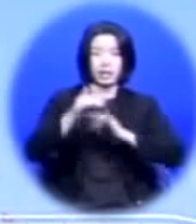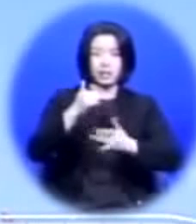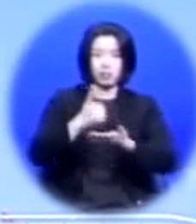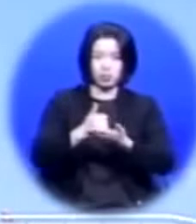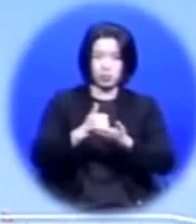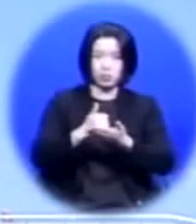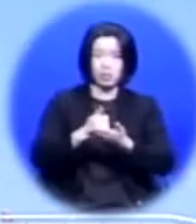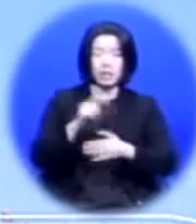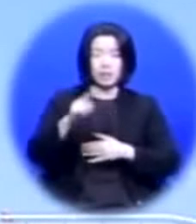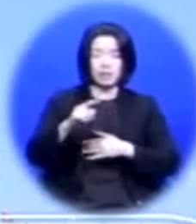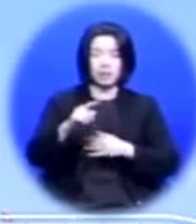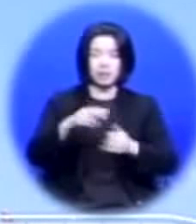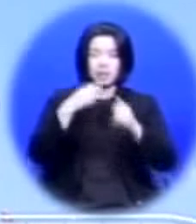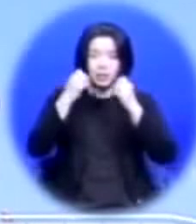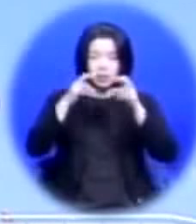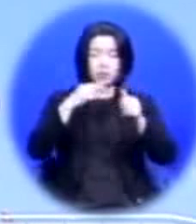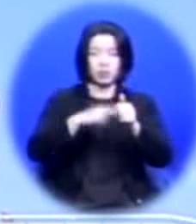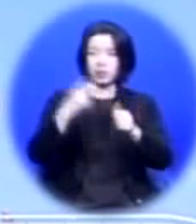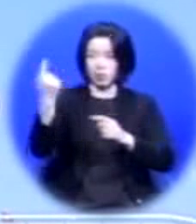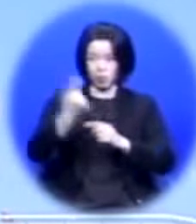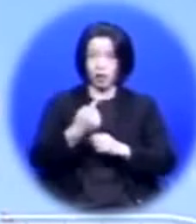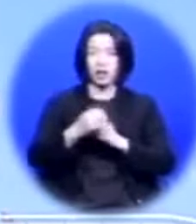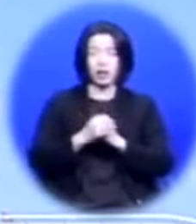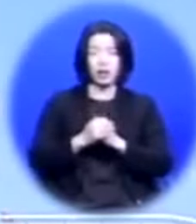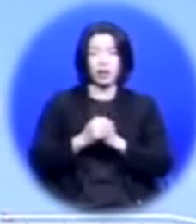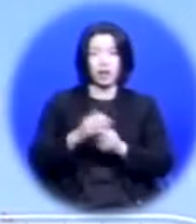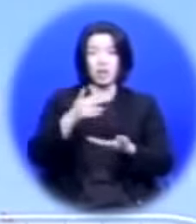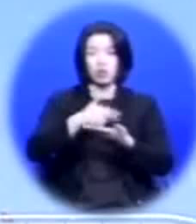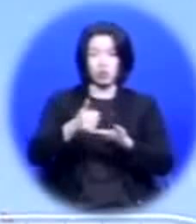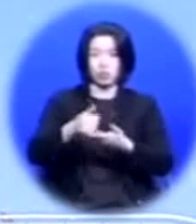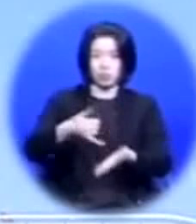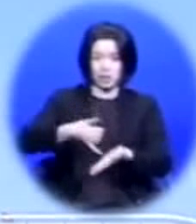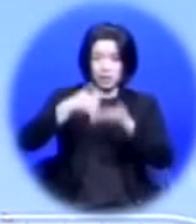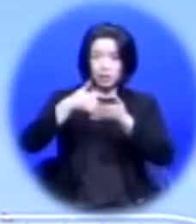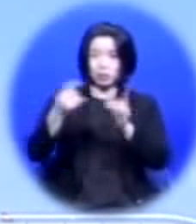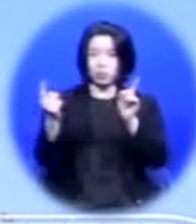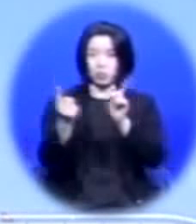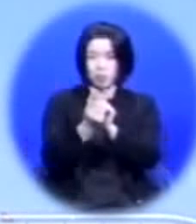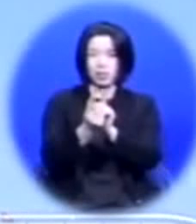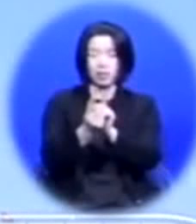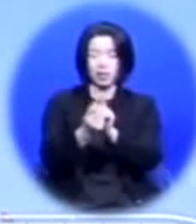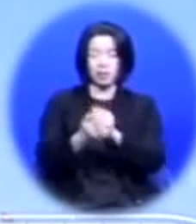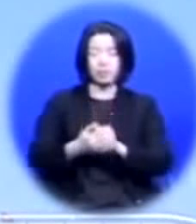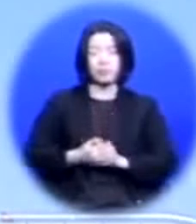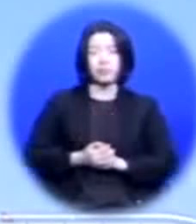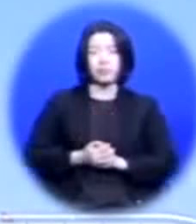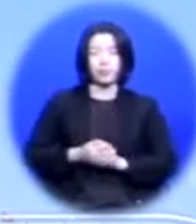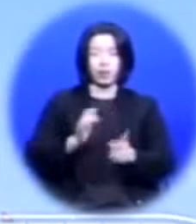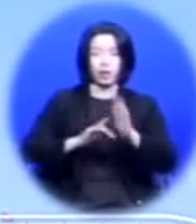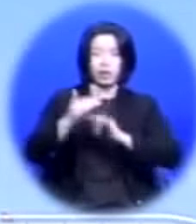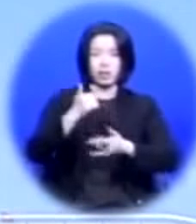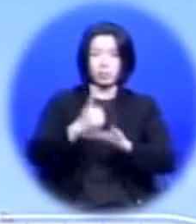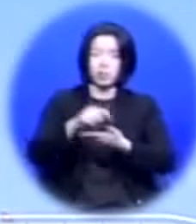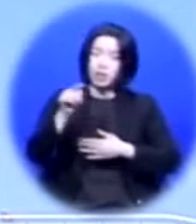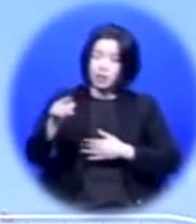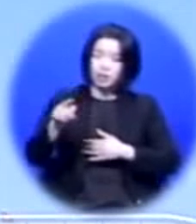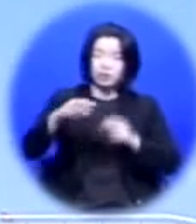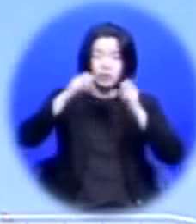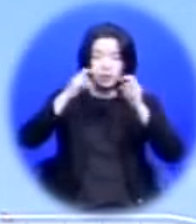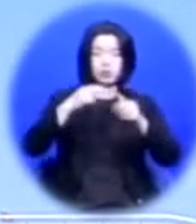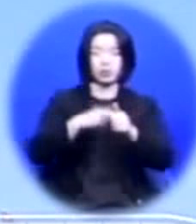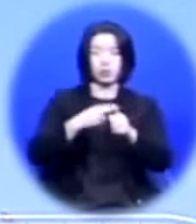그 선교사님에게 찾아오셨어요 주님을 인격적으로 만났습니다 예수님께서 그